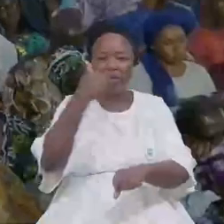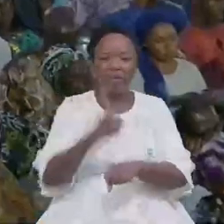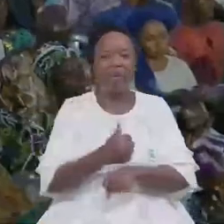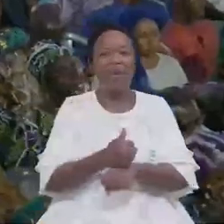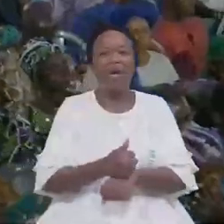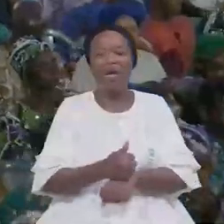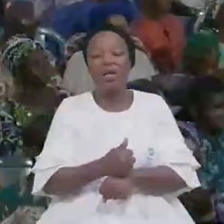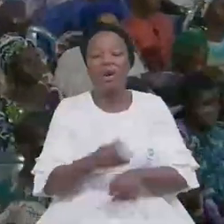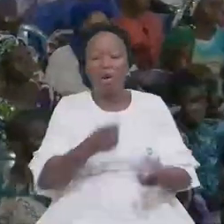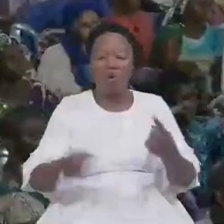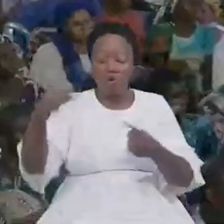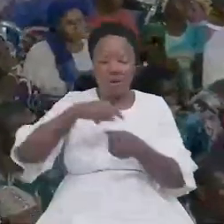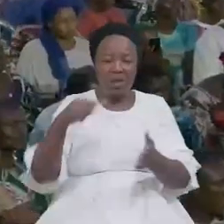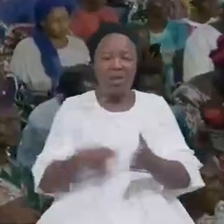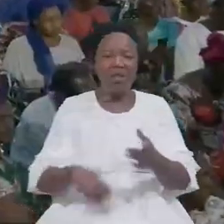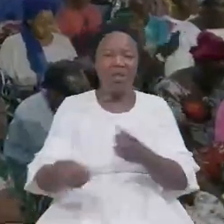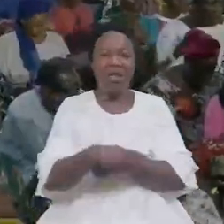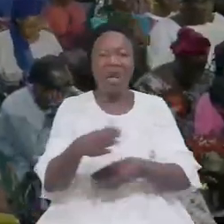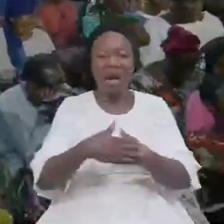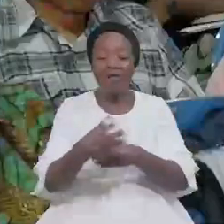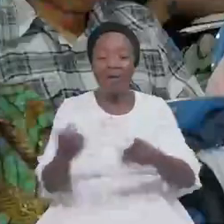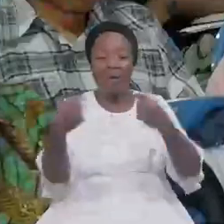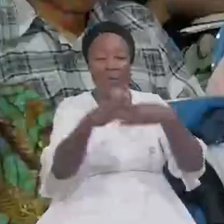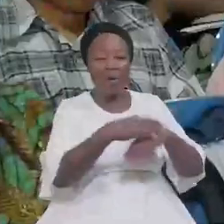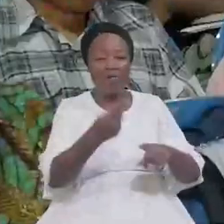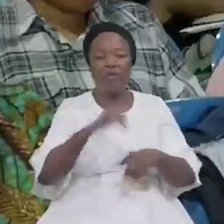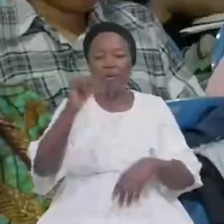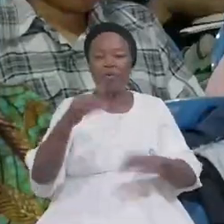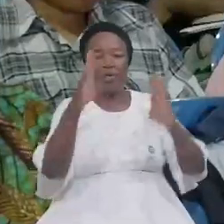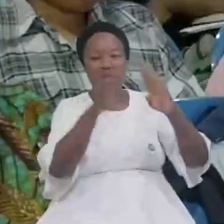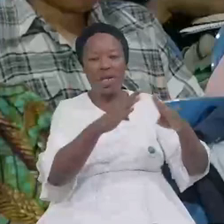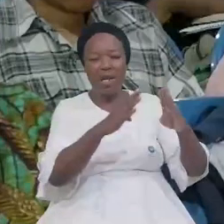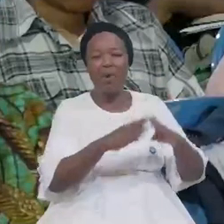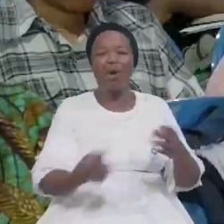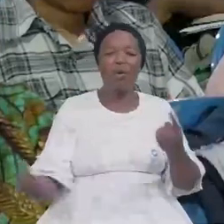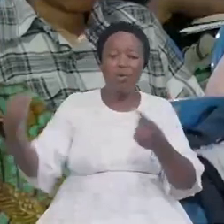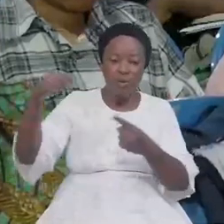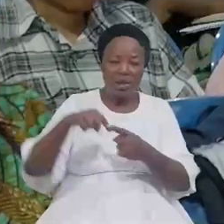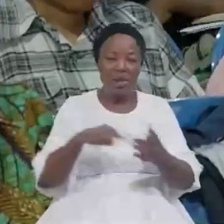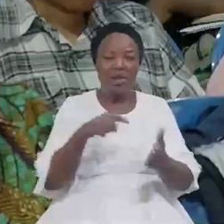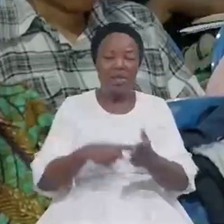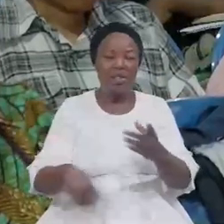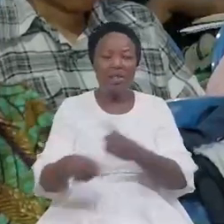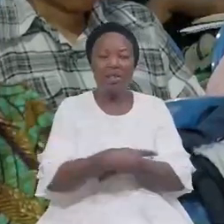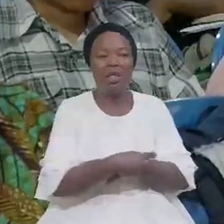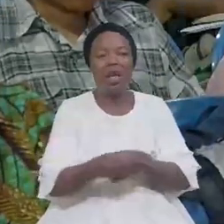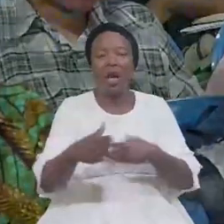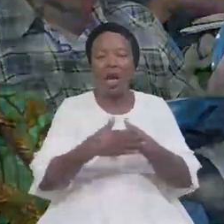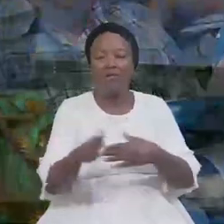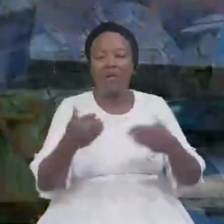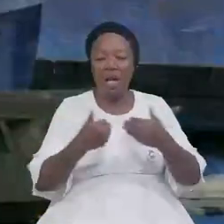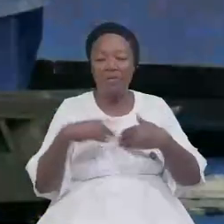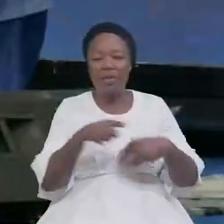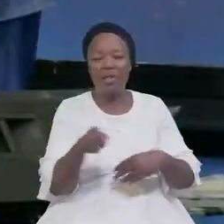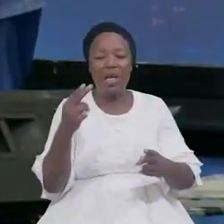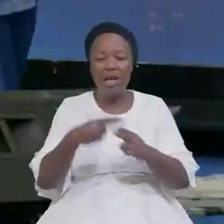d'église, ils suivent encore aujourd'hui, après être retournés de Jérusalem, ils suivent encore